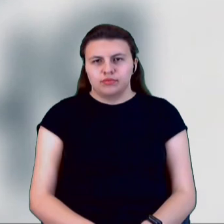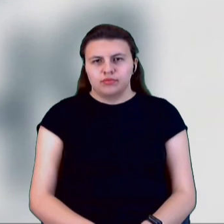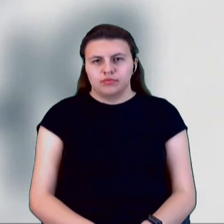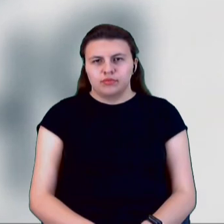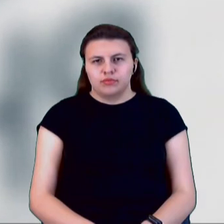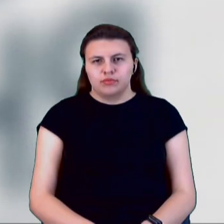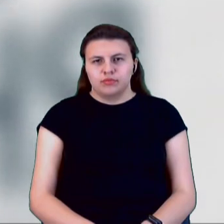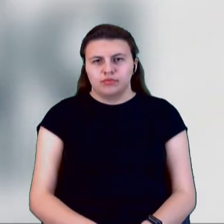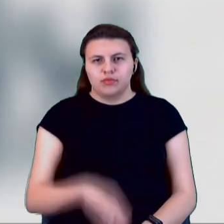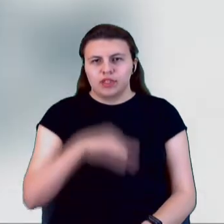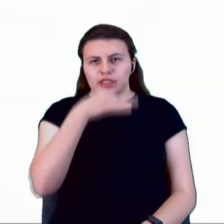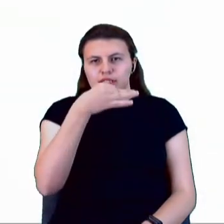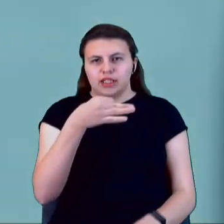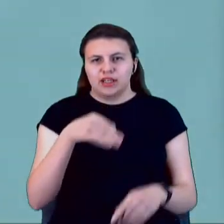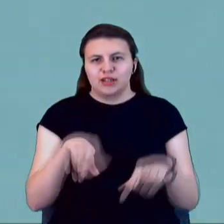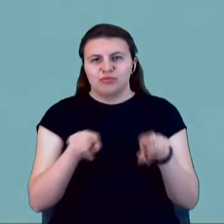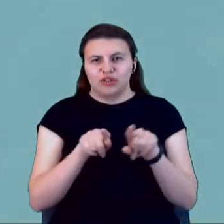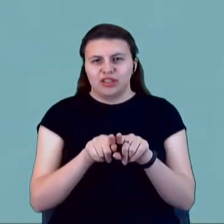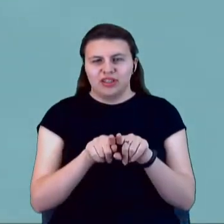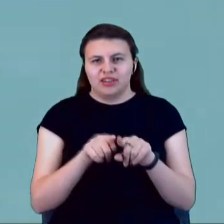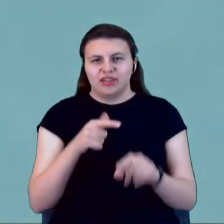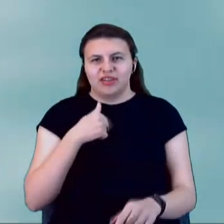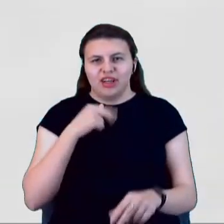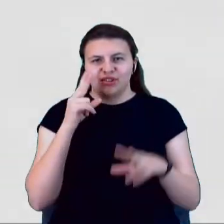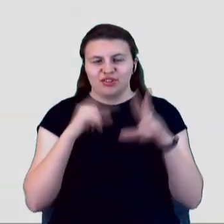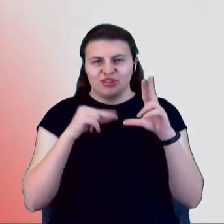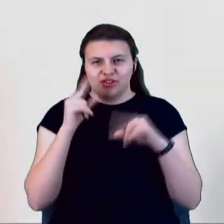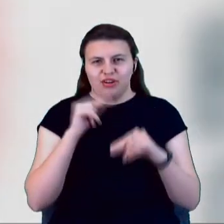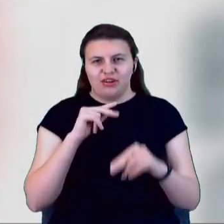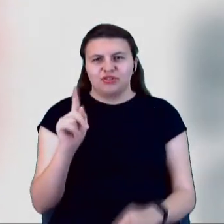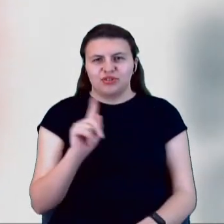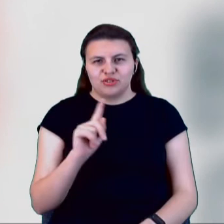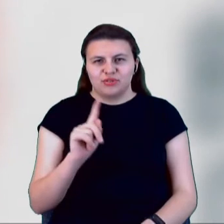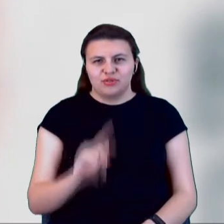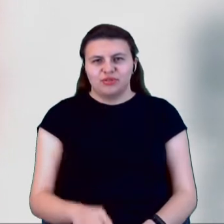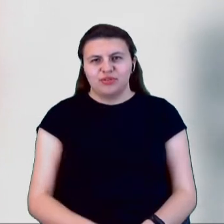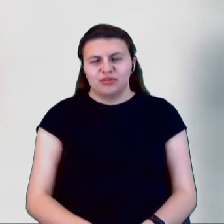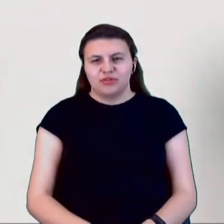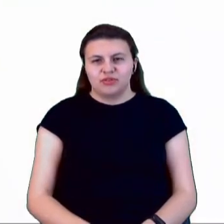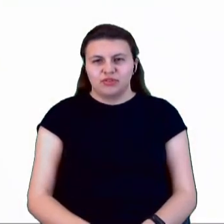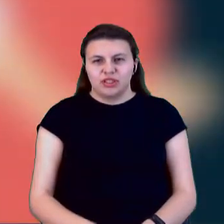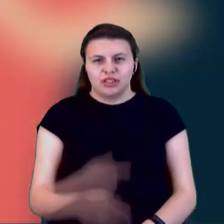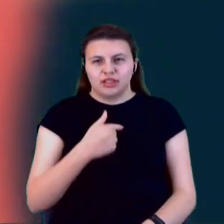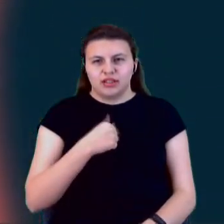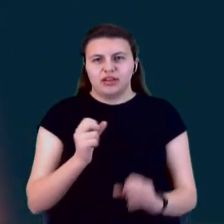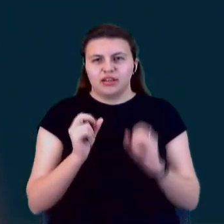Скажем так, я считаю, что я как